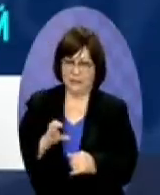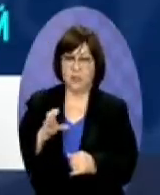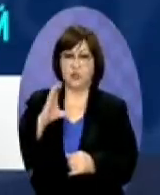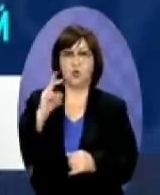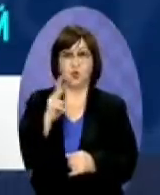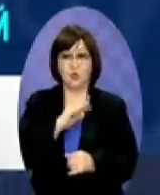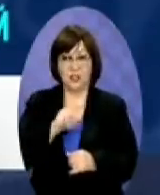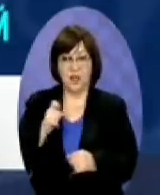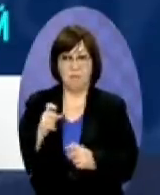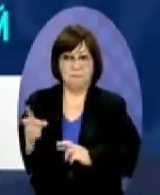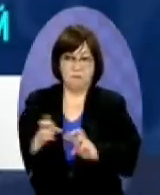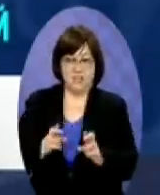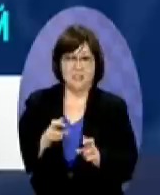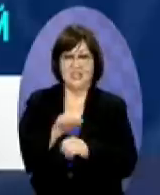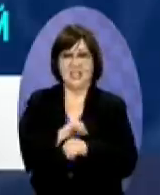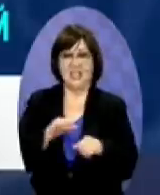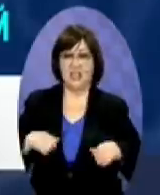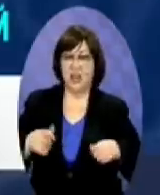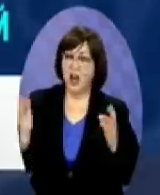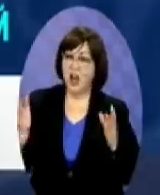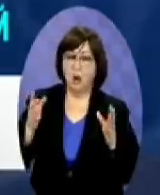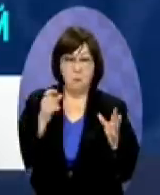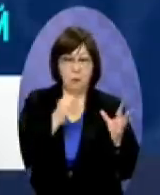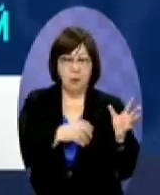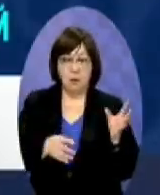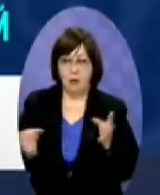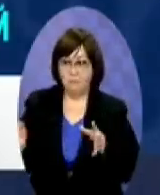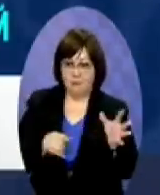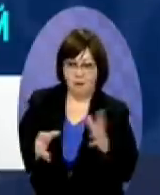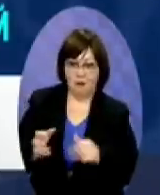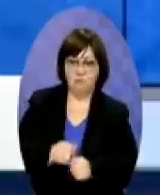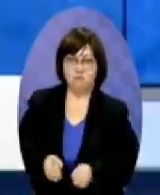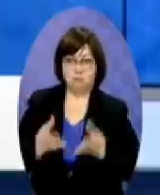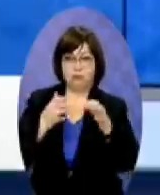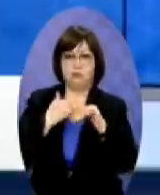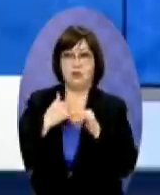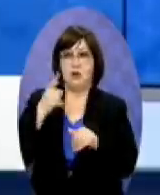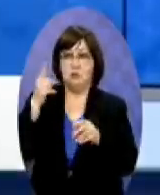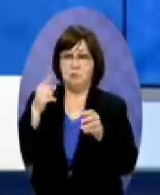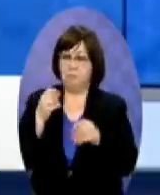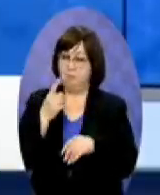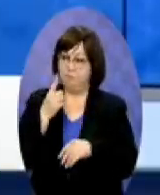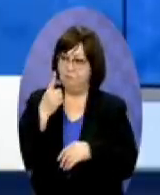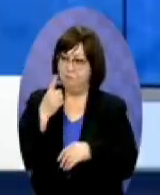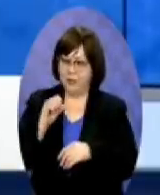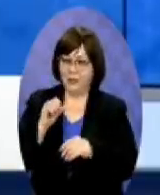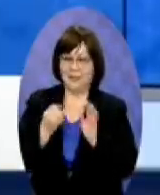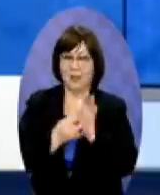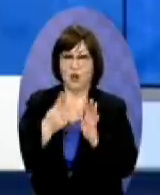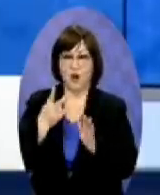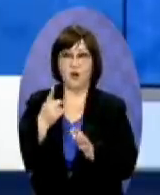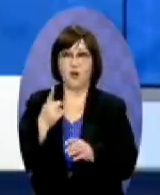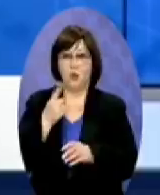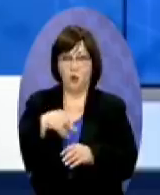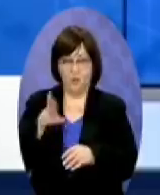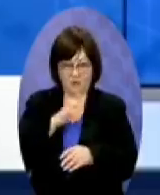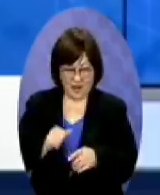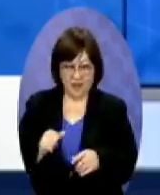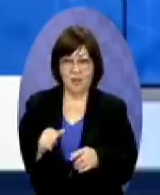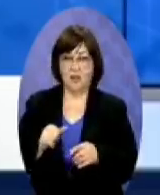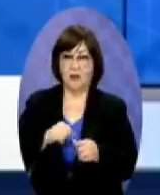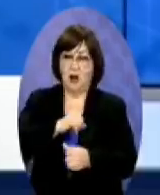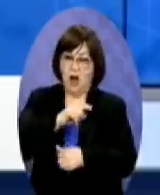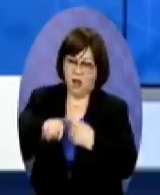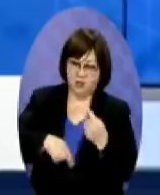бас иргэд хохирдог ийм зүйлүүд гараад байдаг. 1072 хувьцааг ам оруулах арилжаалах эрхийн иргэдэд олох ч гэдэг юм уу